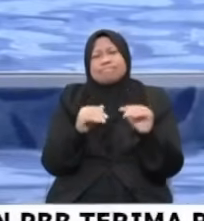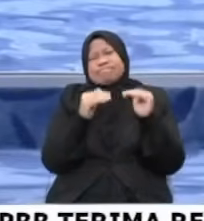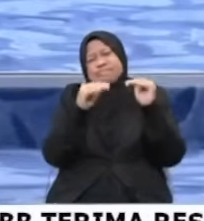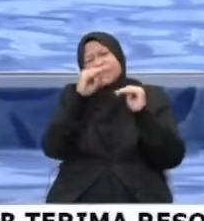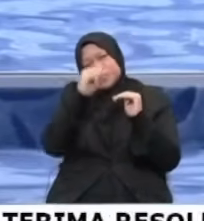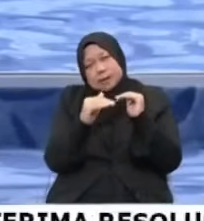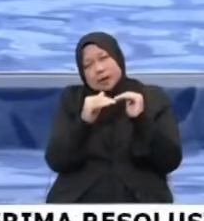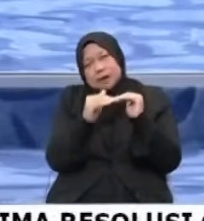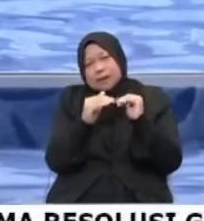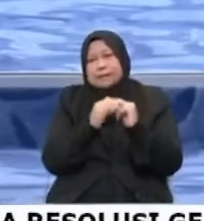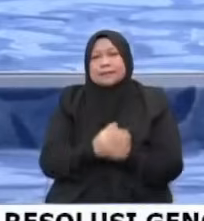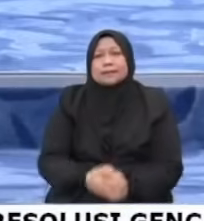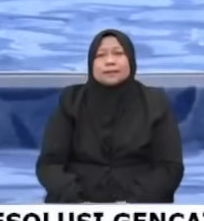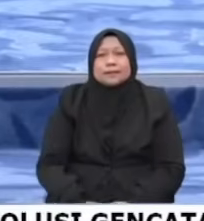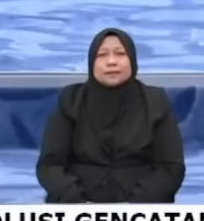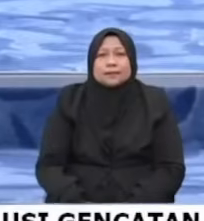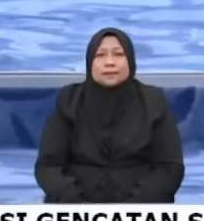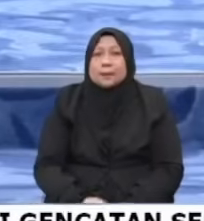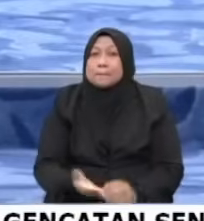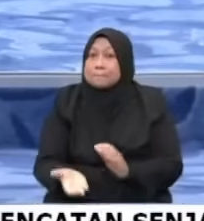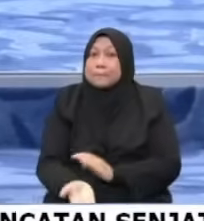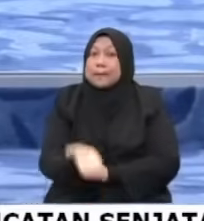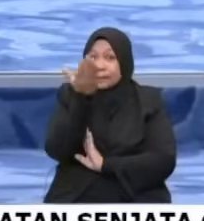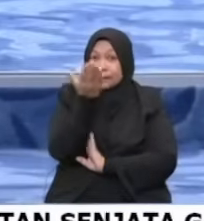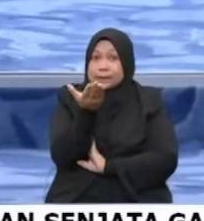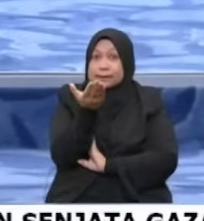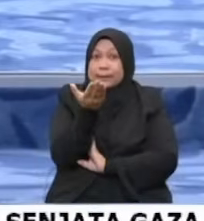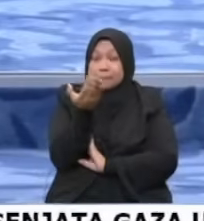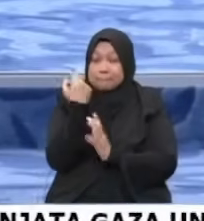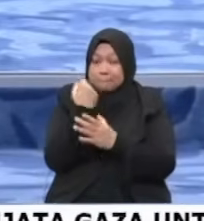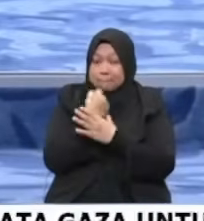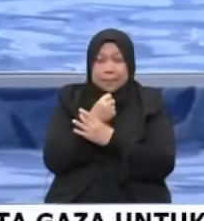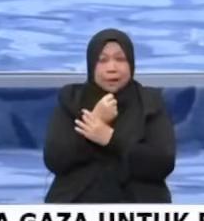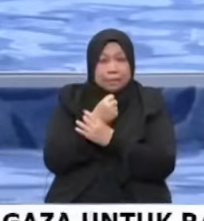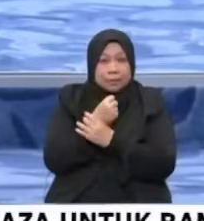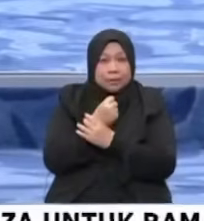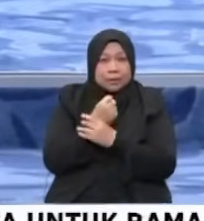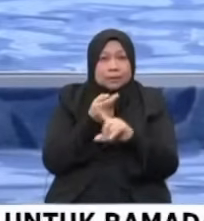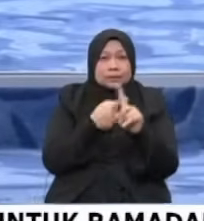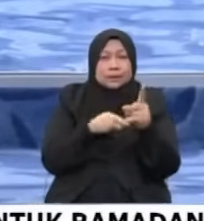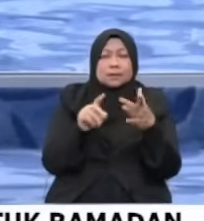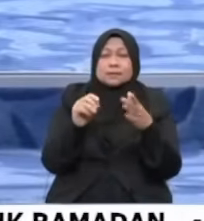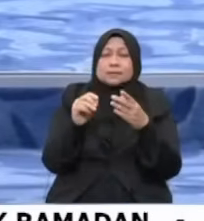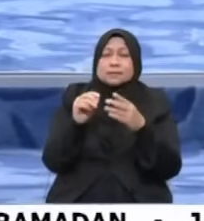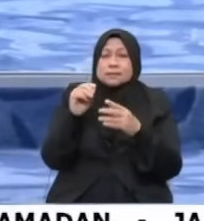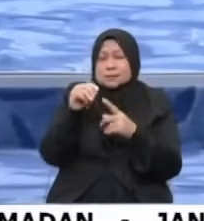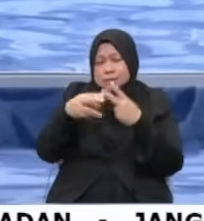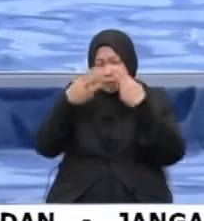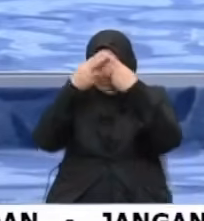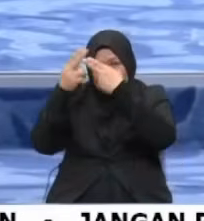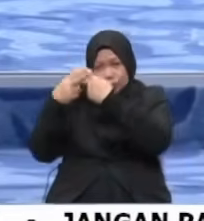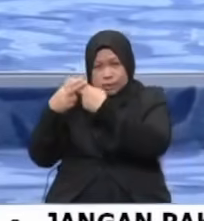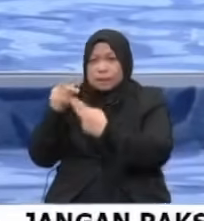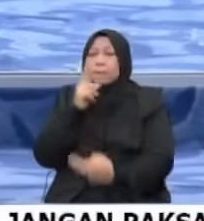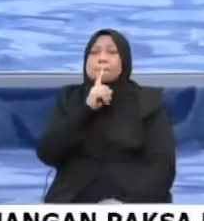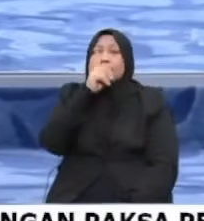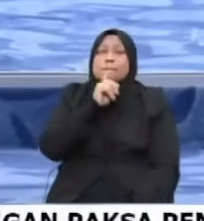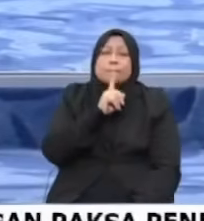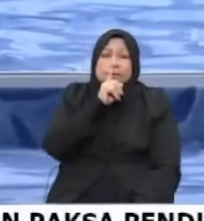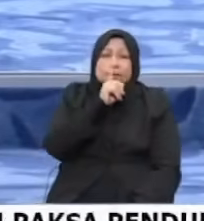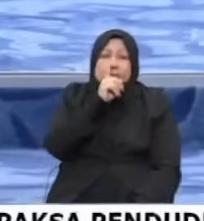lebih rendah peningkatan pelaburan dari Saudi UAE dan